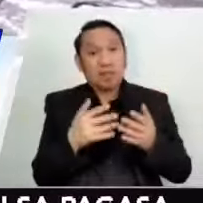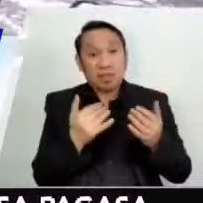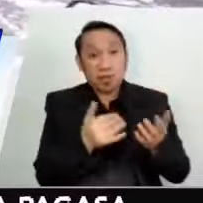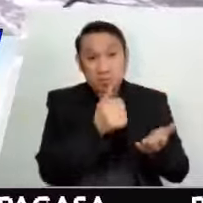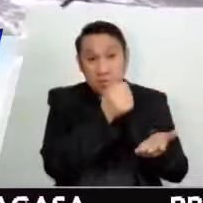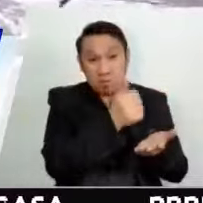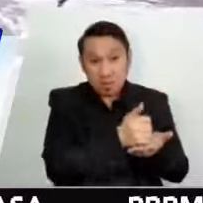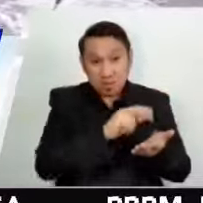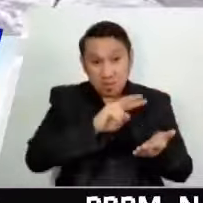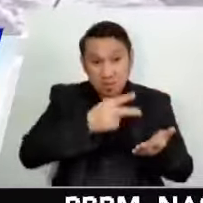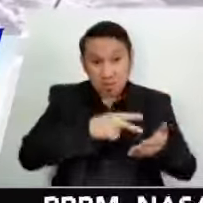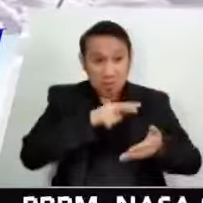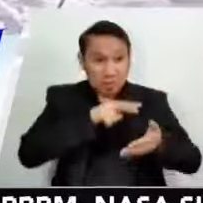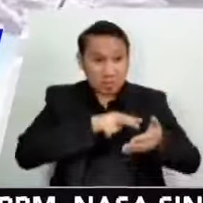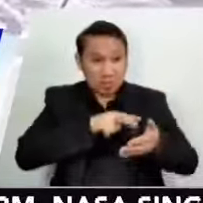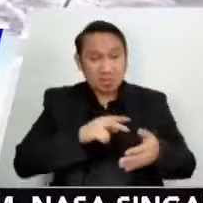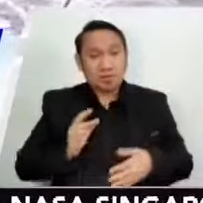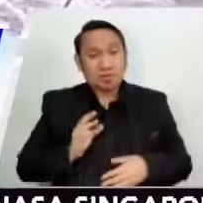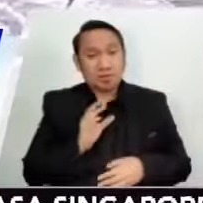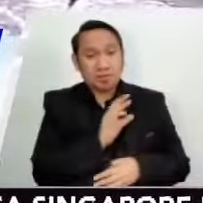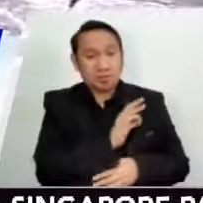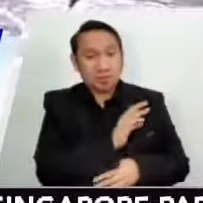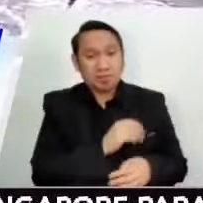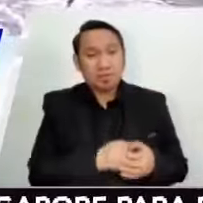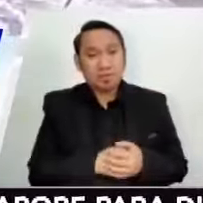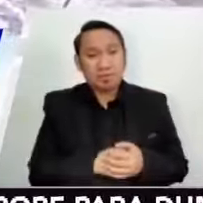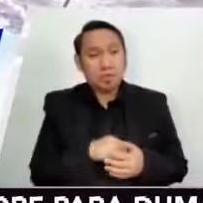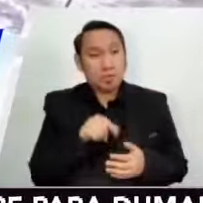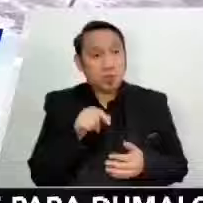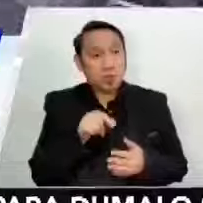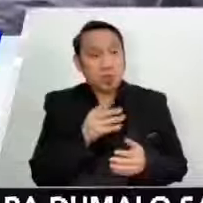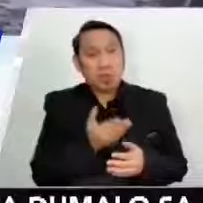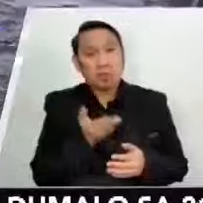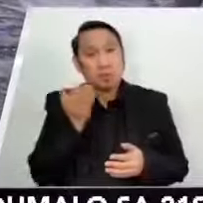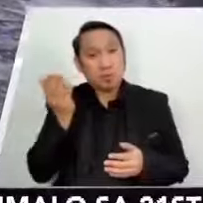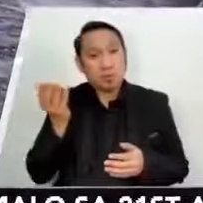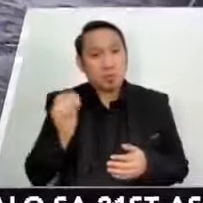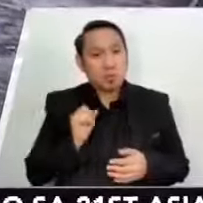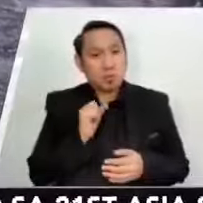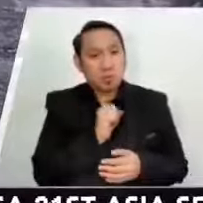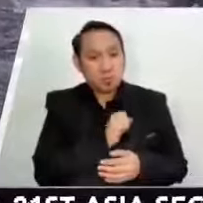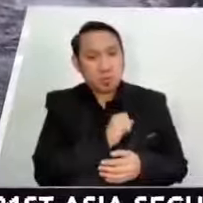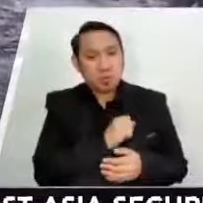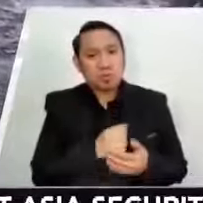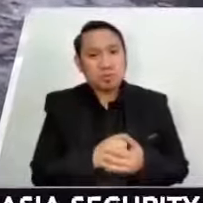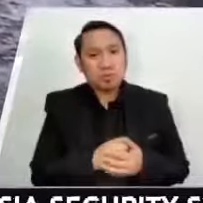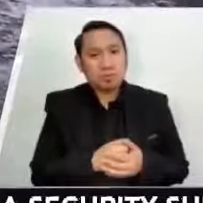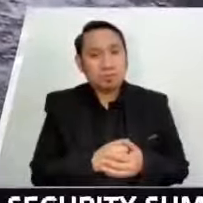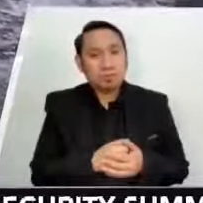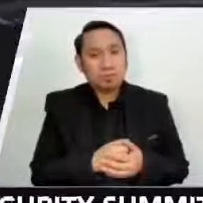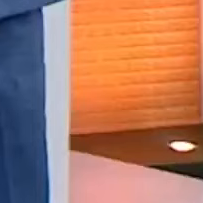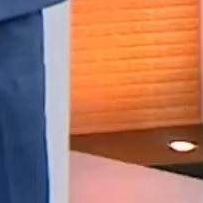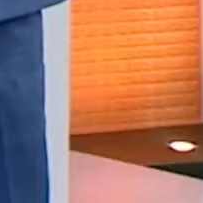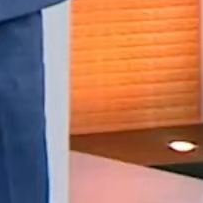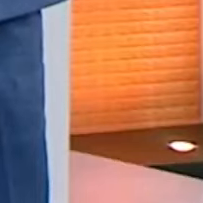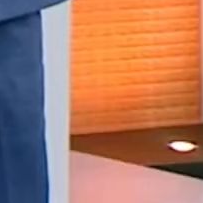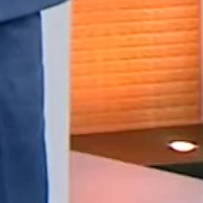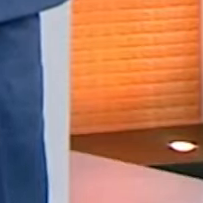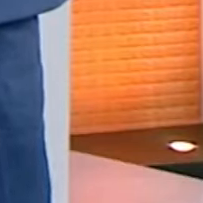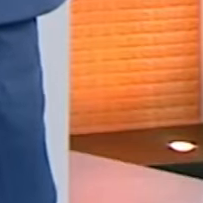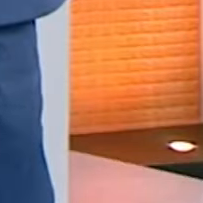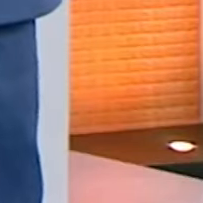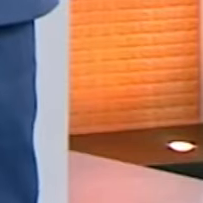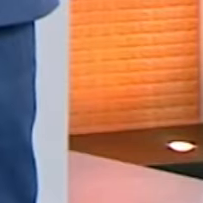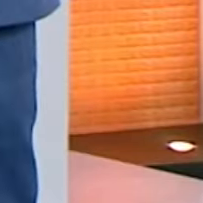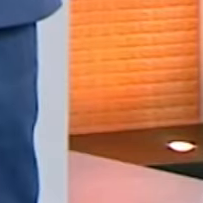for Hire Bill. Ang bersyon nito sa Senado nakabinbin pa sa Committee on Public Services. Igan, mauna